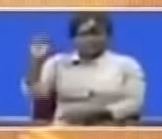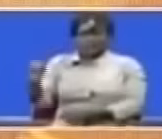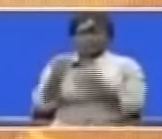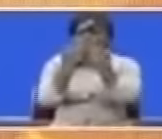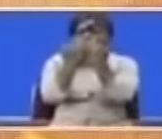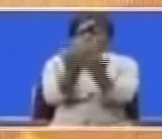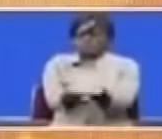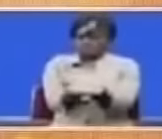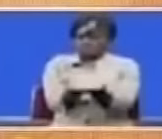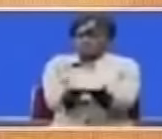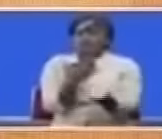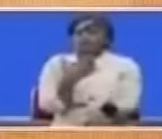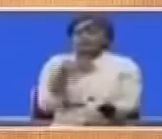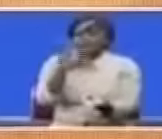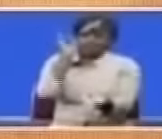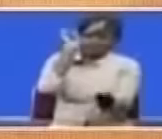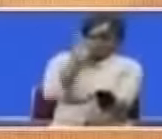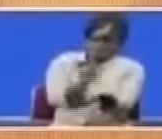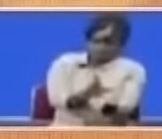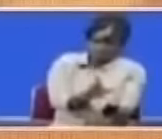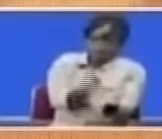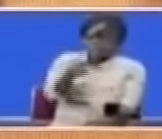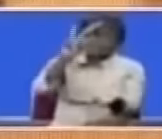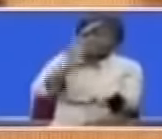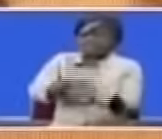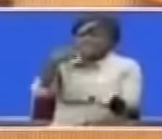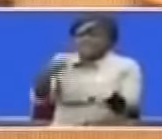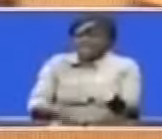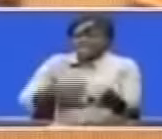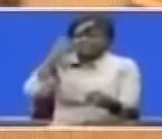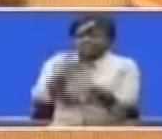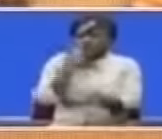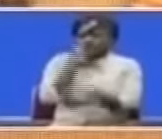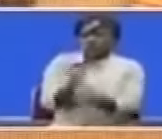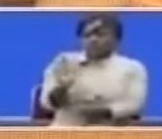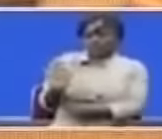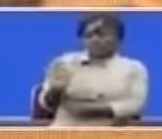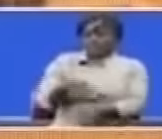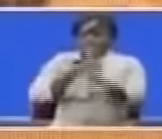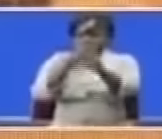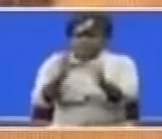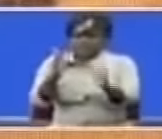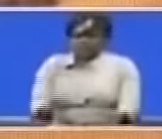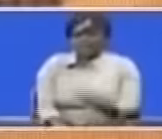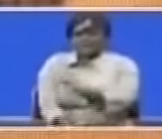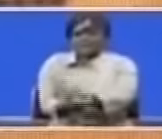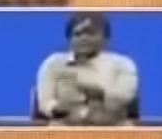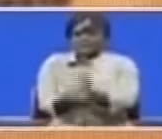Musa Hassan Musa na kutaka atimuliwe, akidai ameshindwa kutekeleza majukumu yake. John Juma ana ripoti